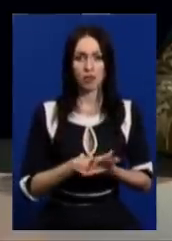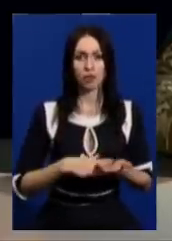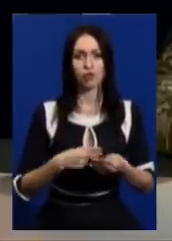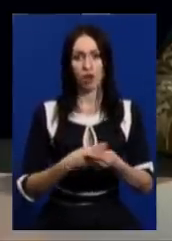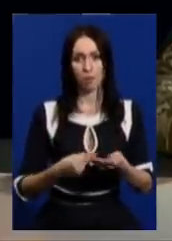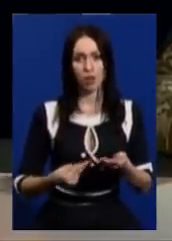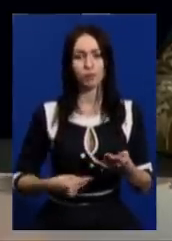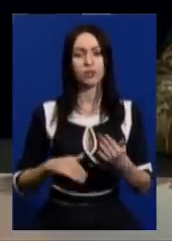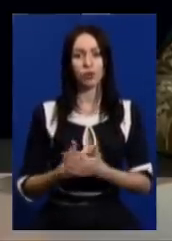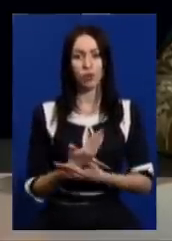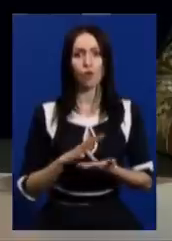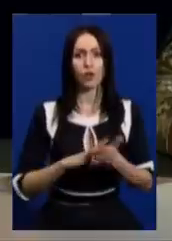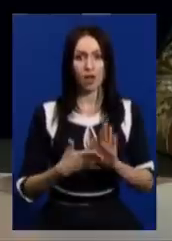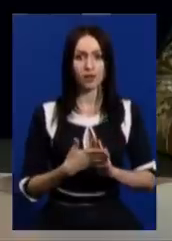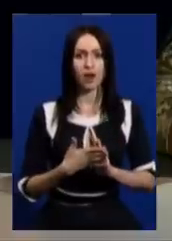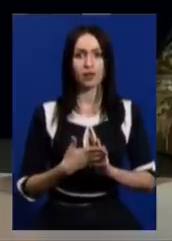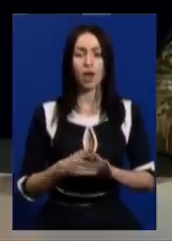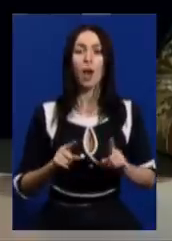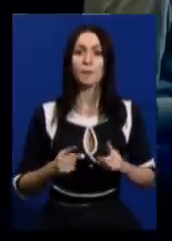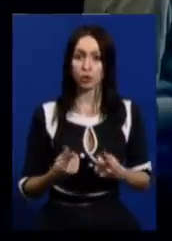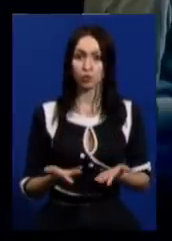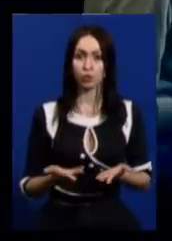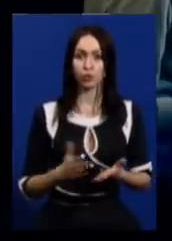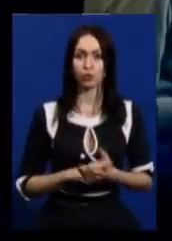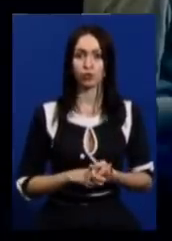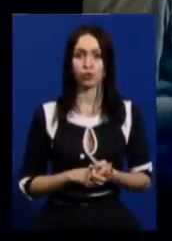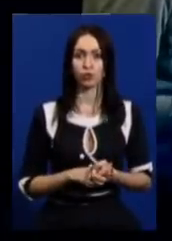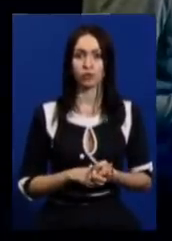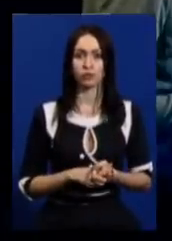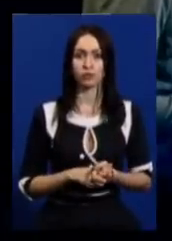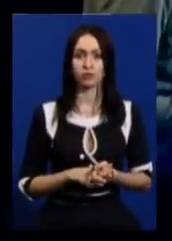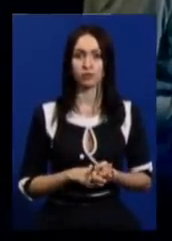подписывали новые контракты. И... Чему? Чему?